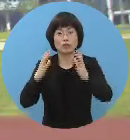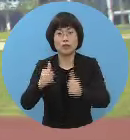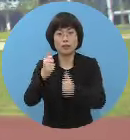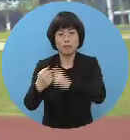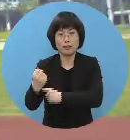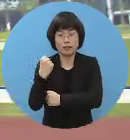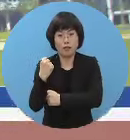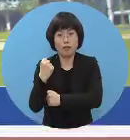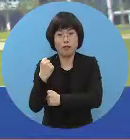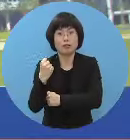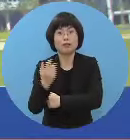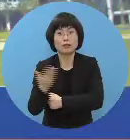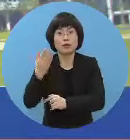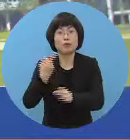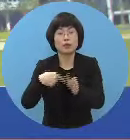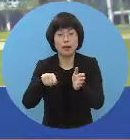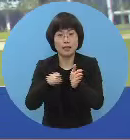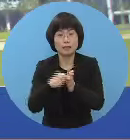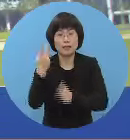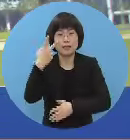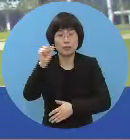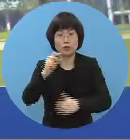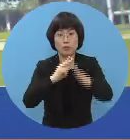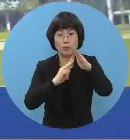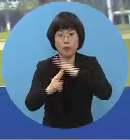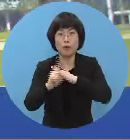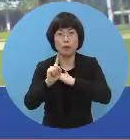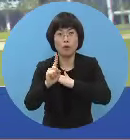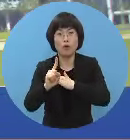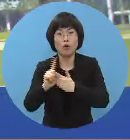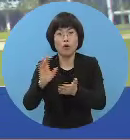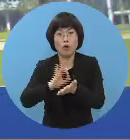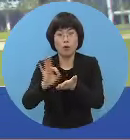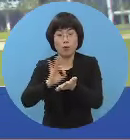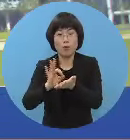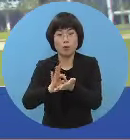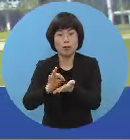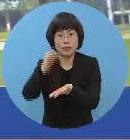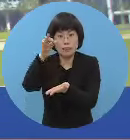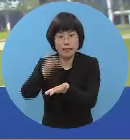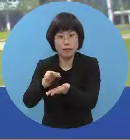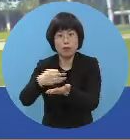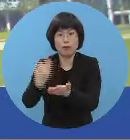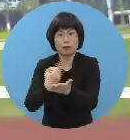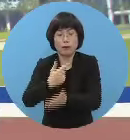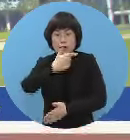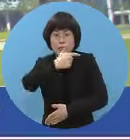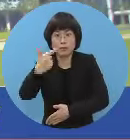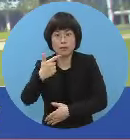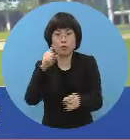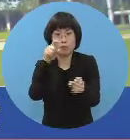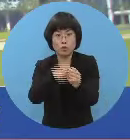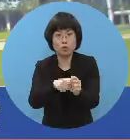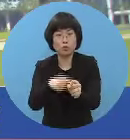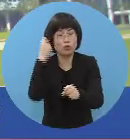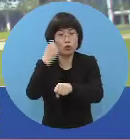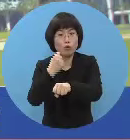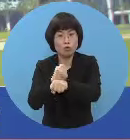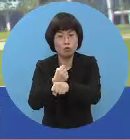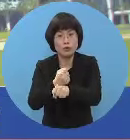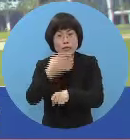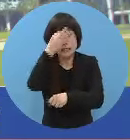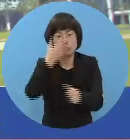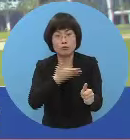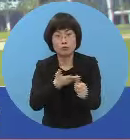위해 2015년 비전을 저비용 고소득 농업기술 혁신으로 설정하고 연구개발,